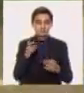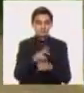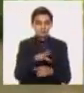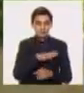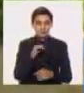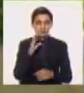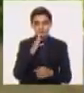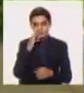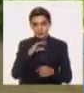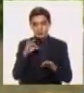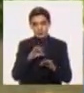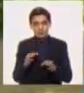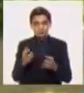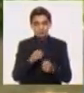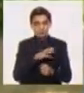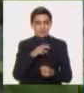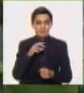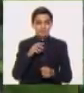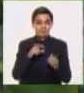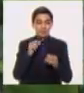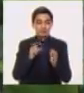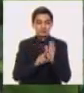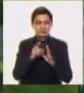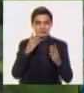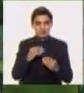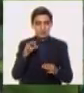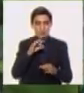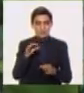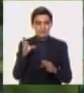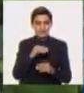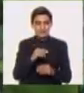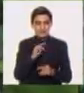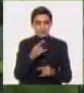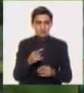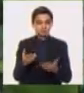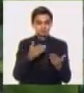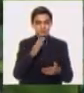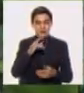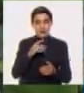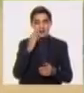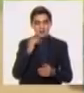шыққан бүлдіршіндері қабылдауда. Дүйсенбіден бастап балабақшалар барлық балаларды қабылдай алады. Ал Алматы,